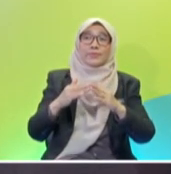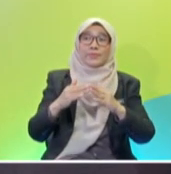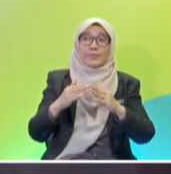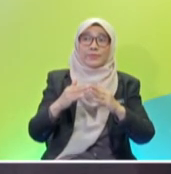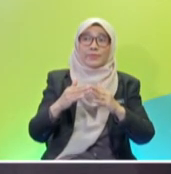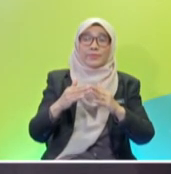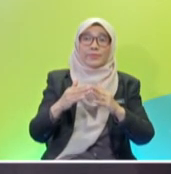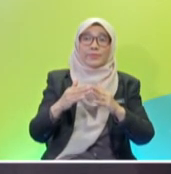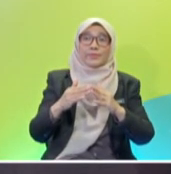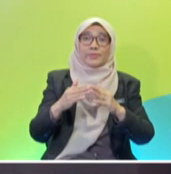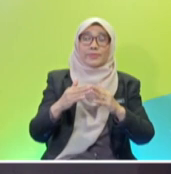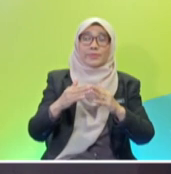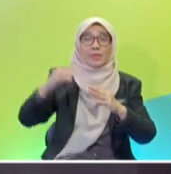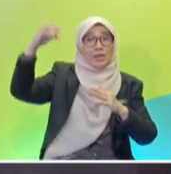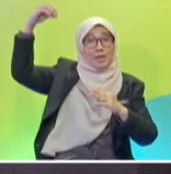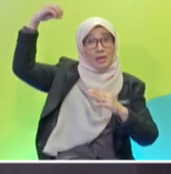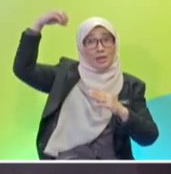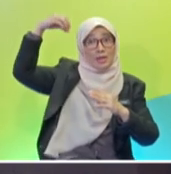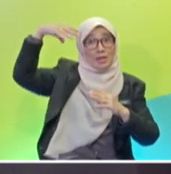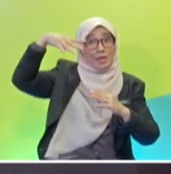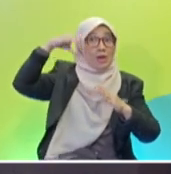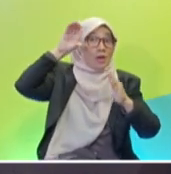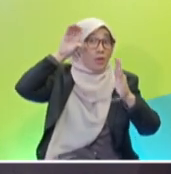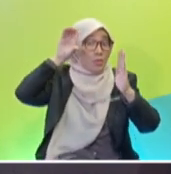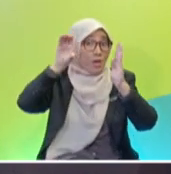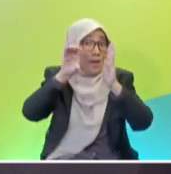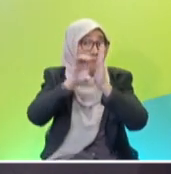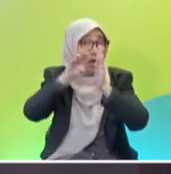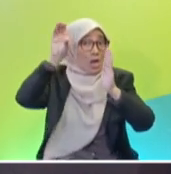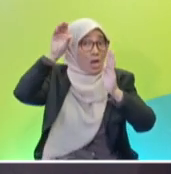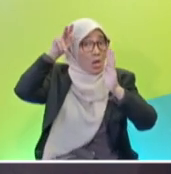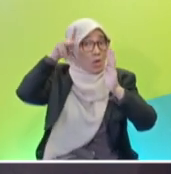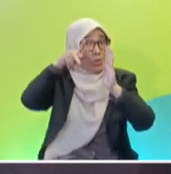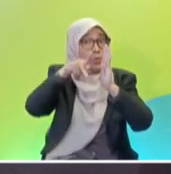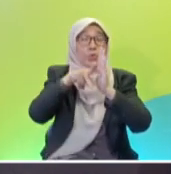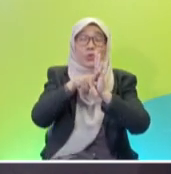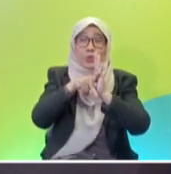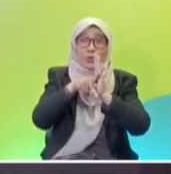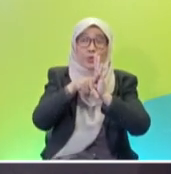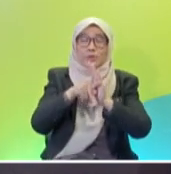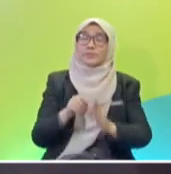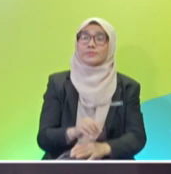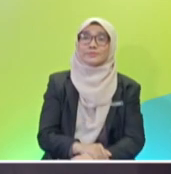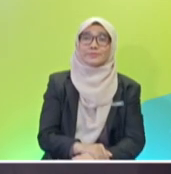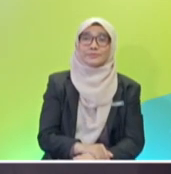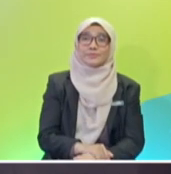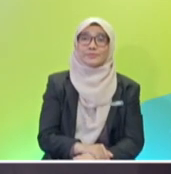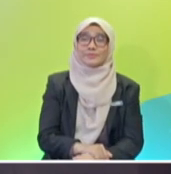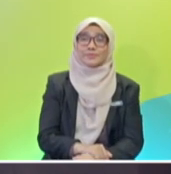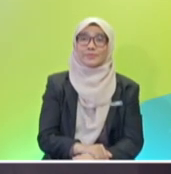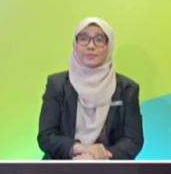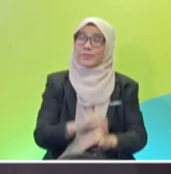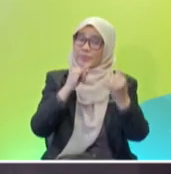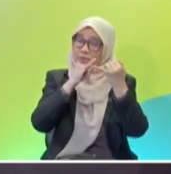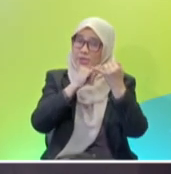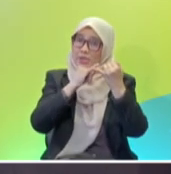Lampu rumah. Okey. Yang ketiga, saya ingat cikgu cakap lampu fotografi. Tepat sekali. Baik, yang